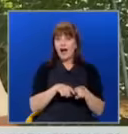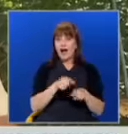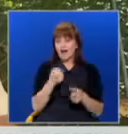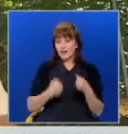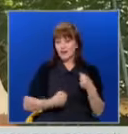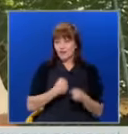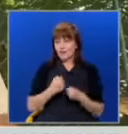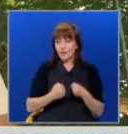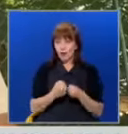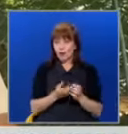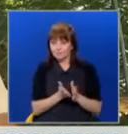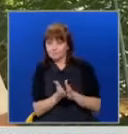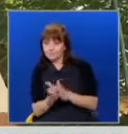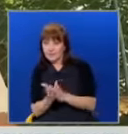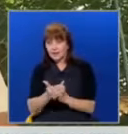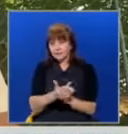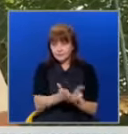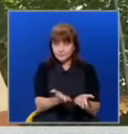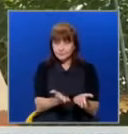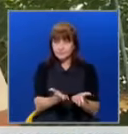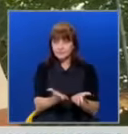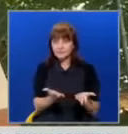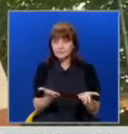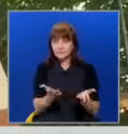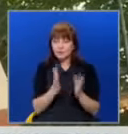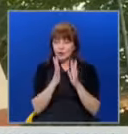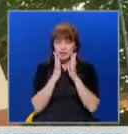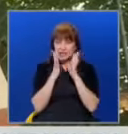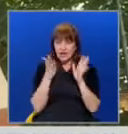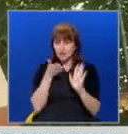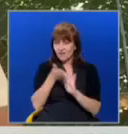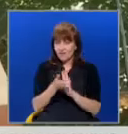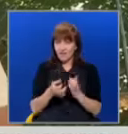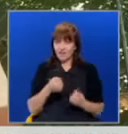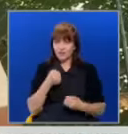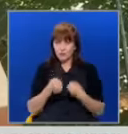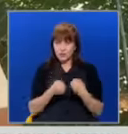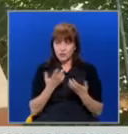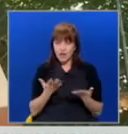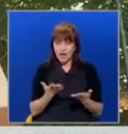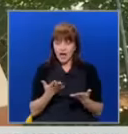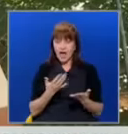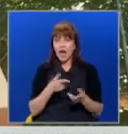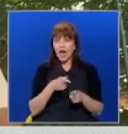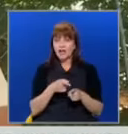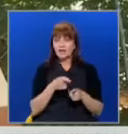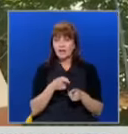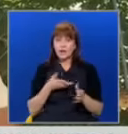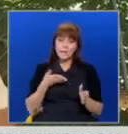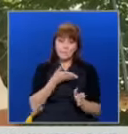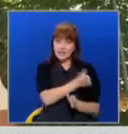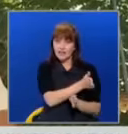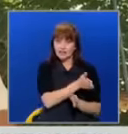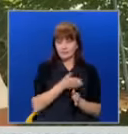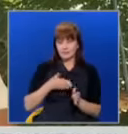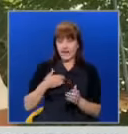защото редът отпред не е защитен. Това означава, че поне до третия ред ти беше страшно в автобуса. И колегата лъшна в насрещното, и то